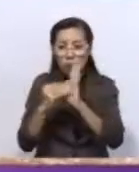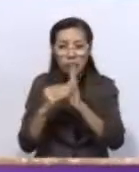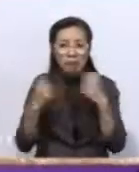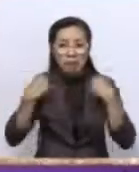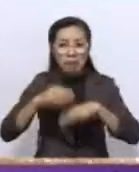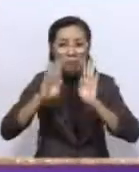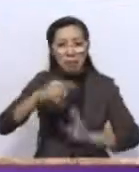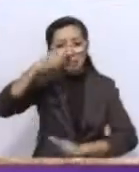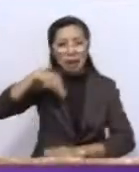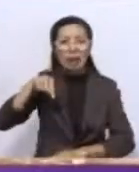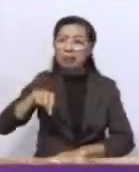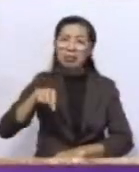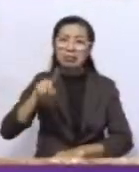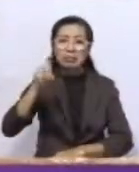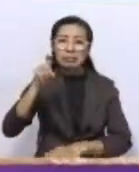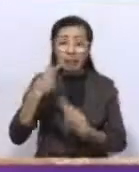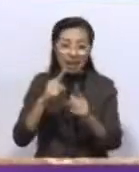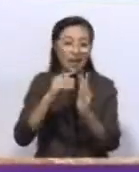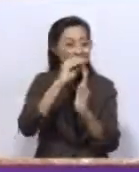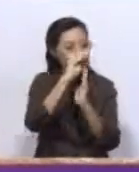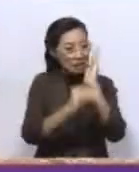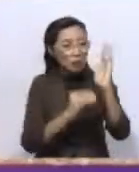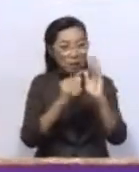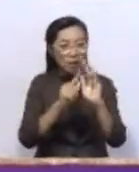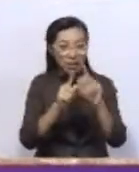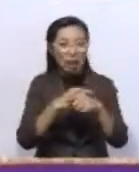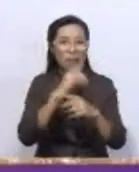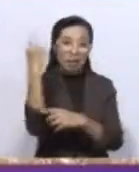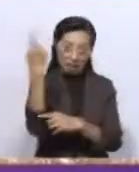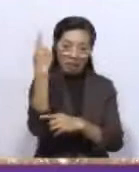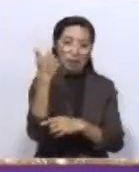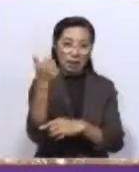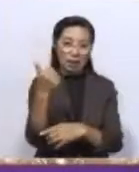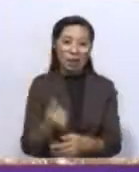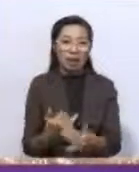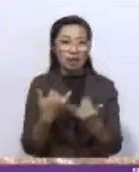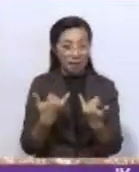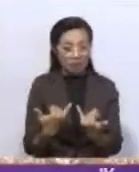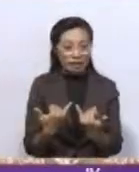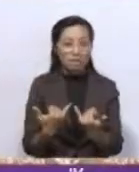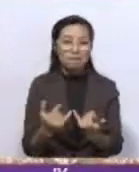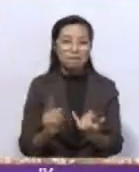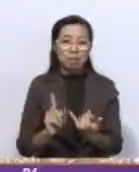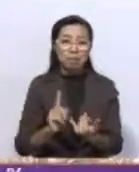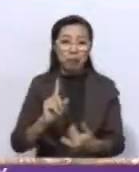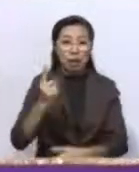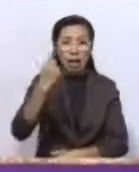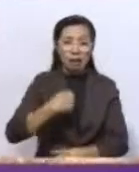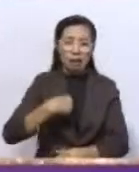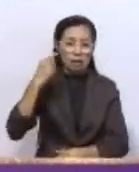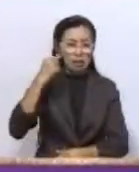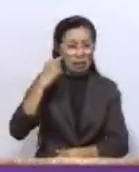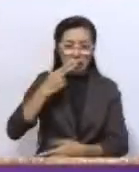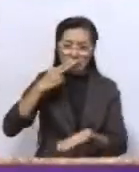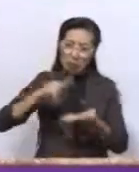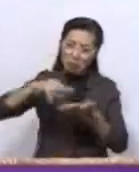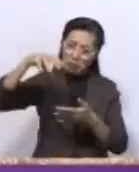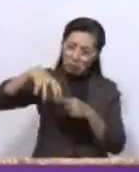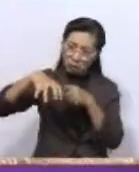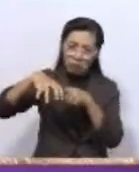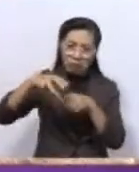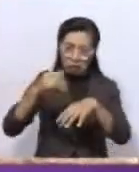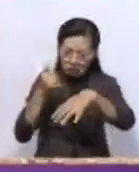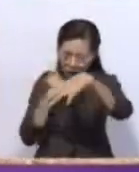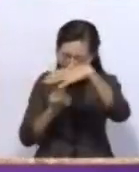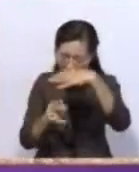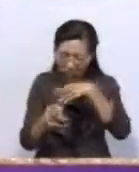ได้เห็นว่าเราจะไปเที่ยวเราสามารถใส่ชุดไทยย้อนยุคแบบนี้ได้ค่ะก็รู้สึกว่าตอนแรกเราก็คิดว่าไปรษณีย์มันจะแบบว่าเหมือน